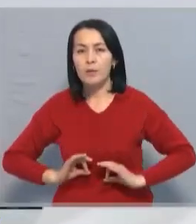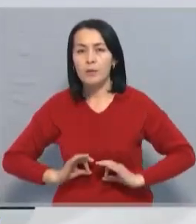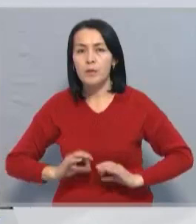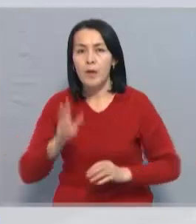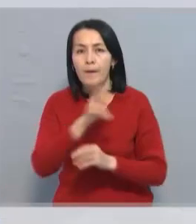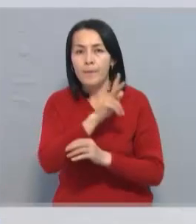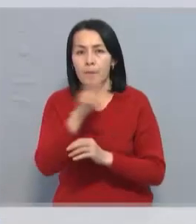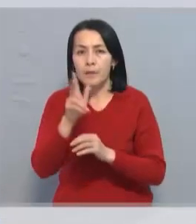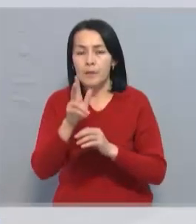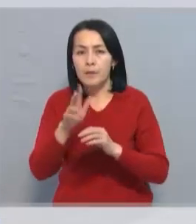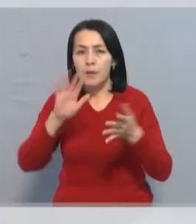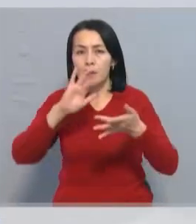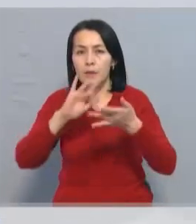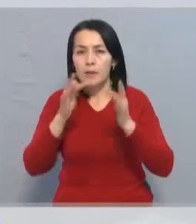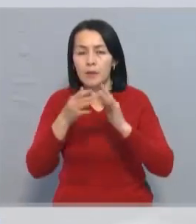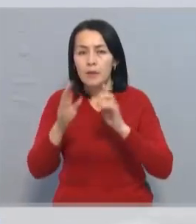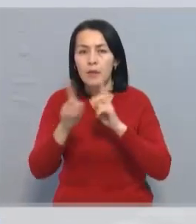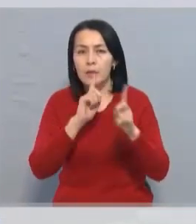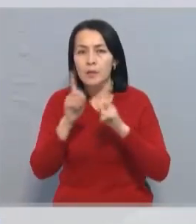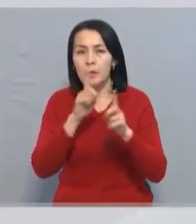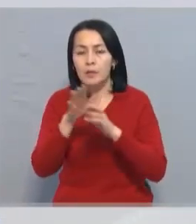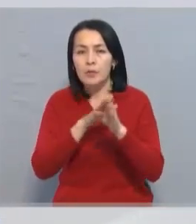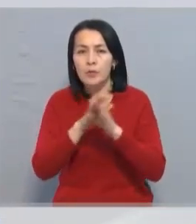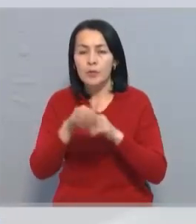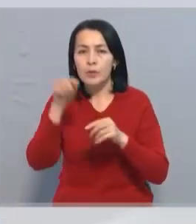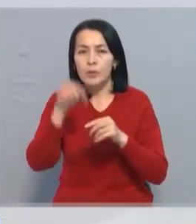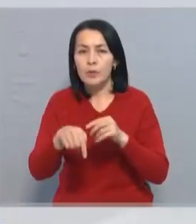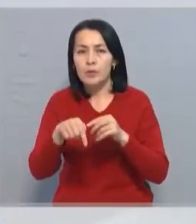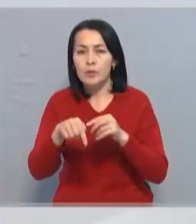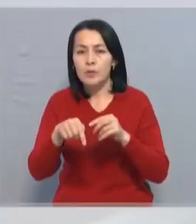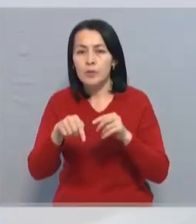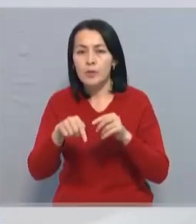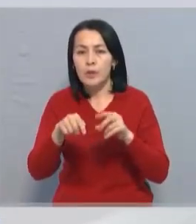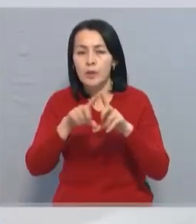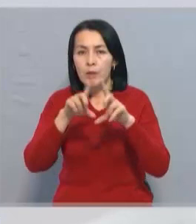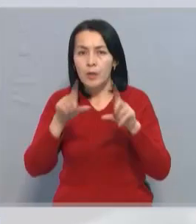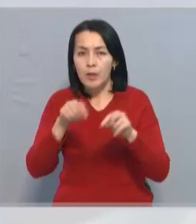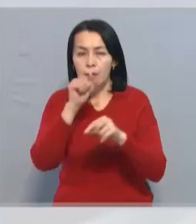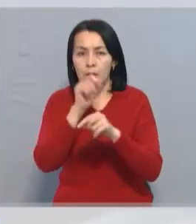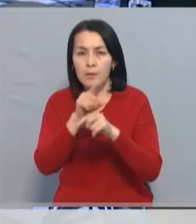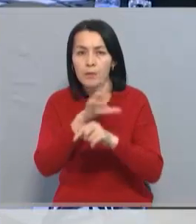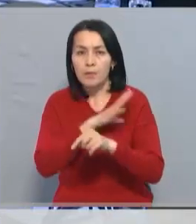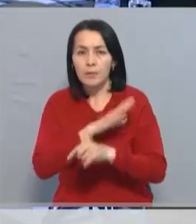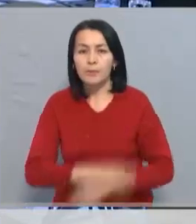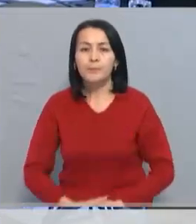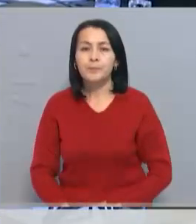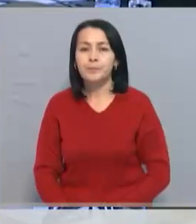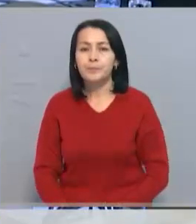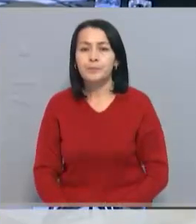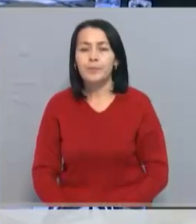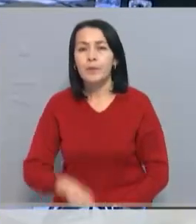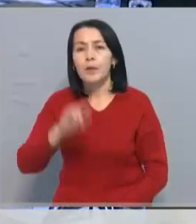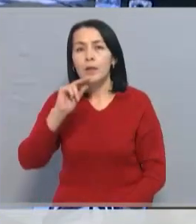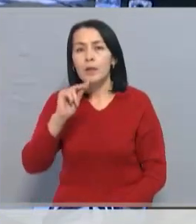бейне селекторлық режимде жиналыс өткізіліп, тиісті мекемелерге нақты тапсырмалар берілді.